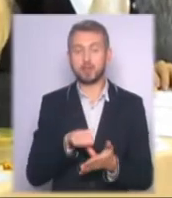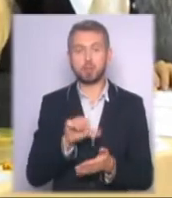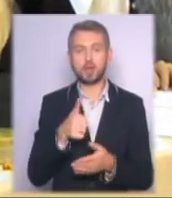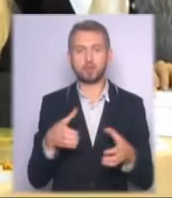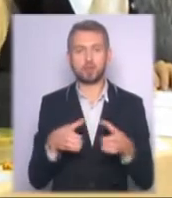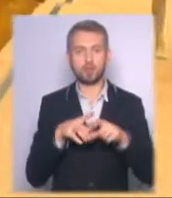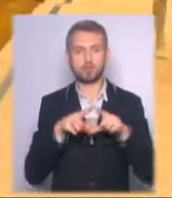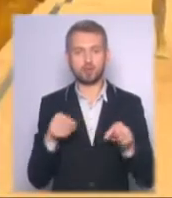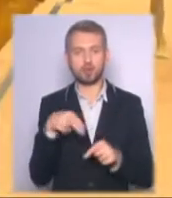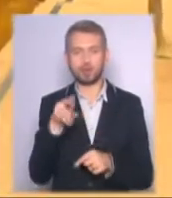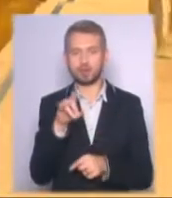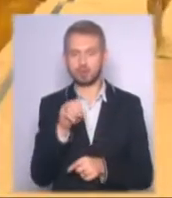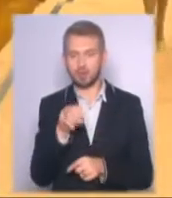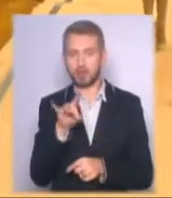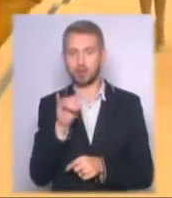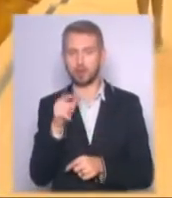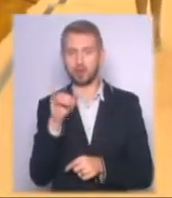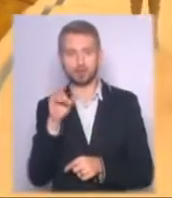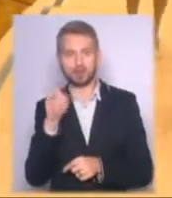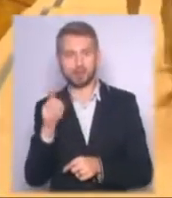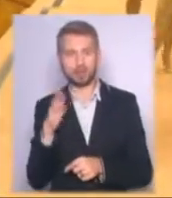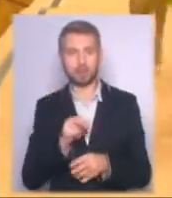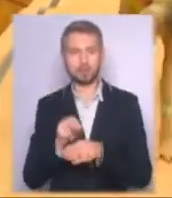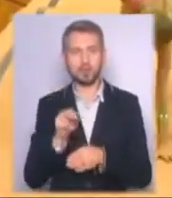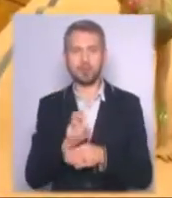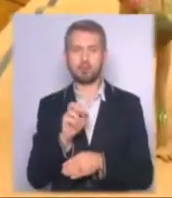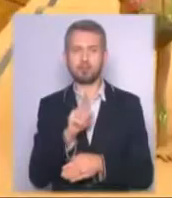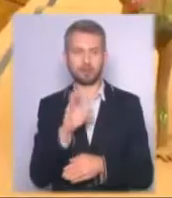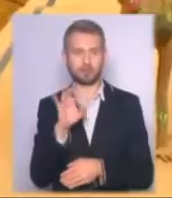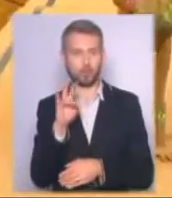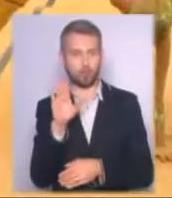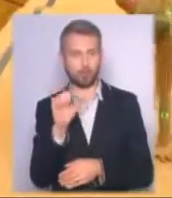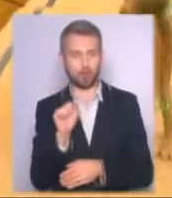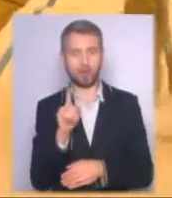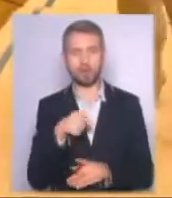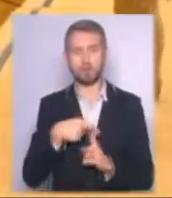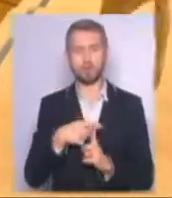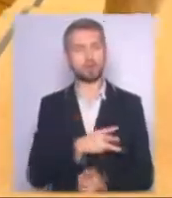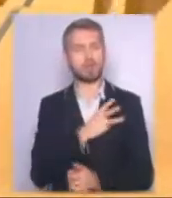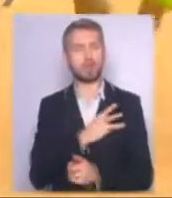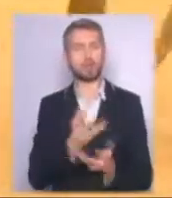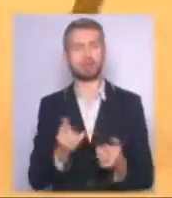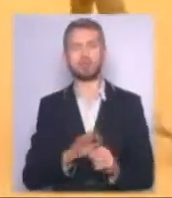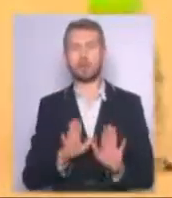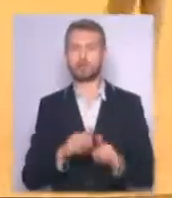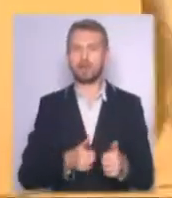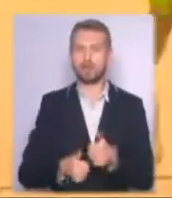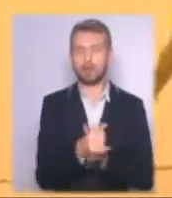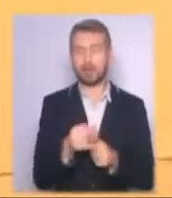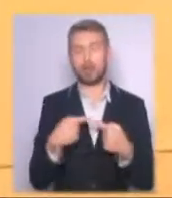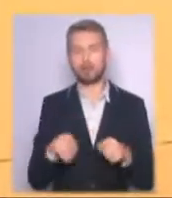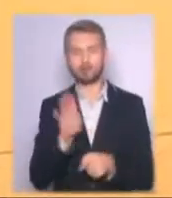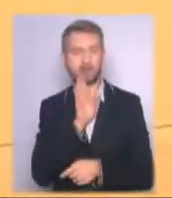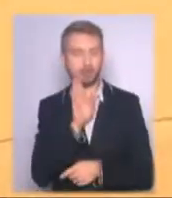команди школи Дерюгіних, яку тренує знаменита Ганна Бессонова. Але позитивні емоції отримують не лише лідери, а й інші